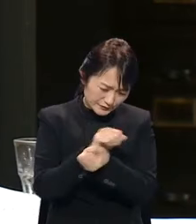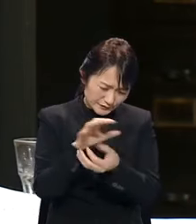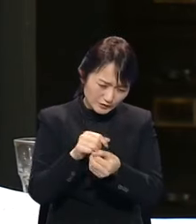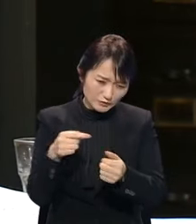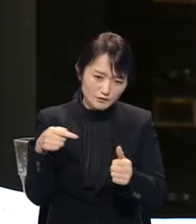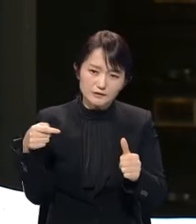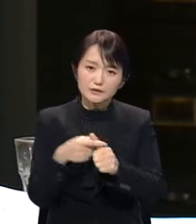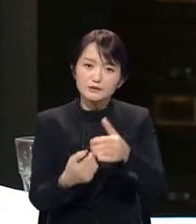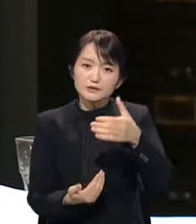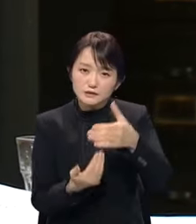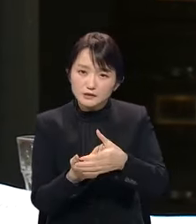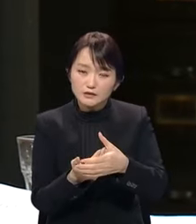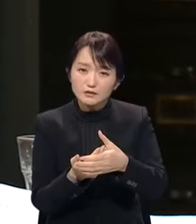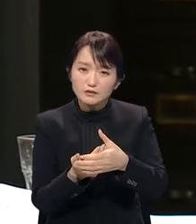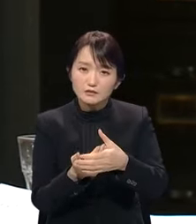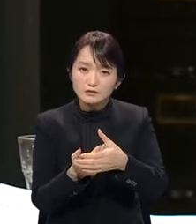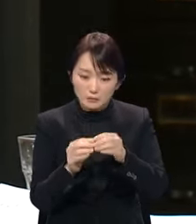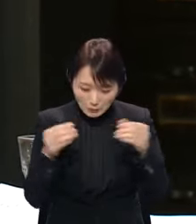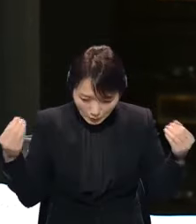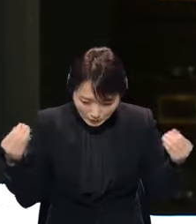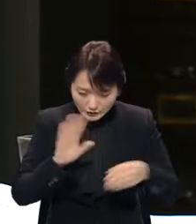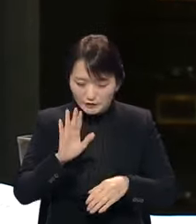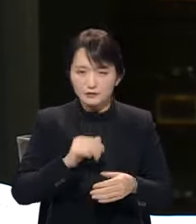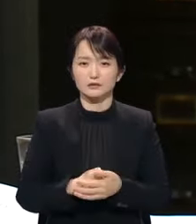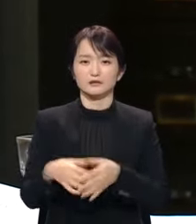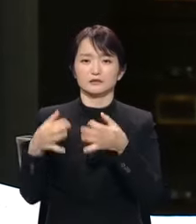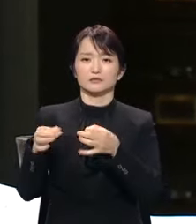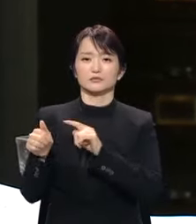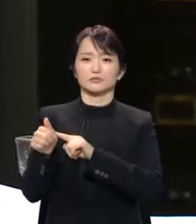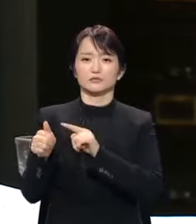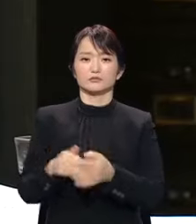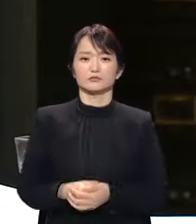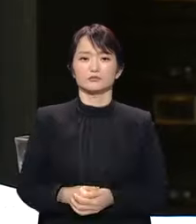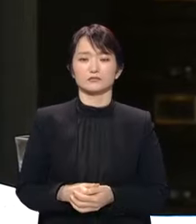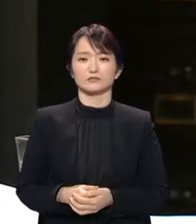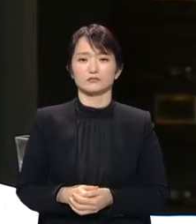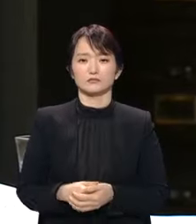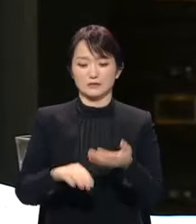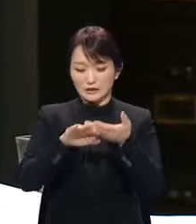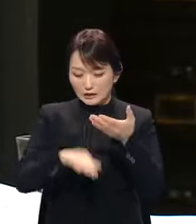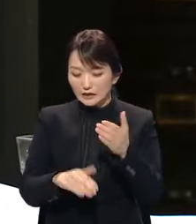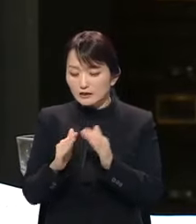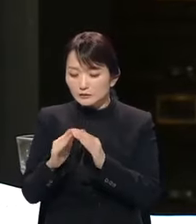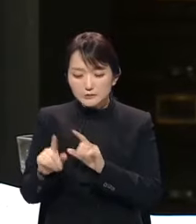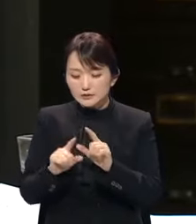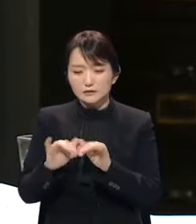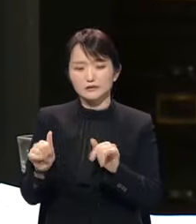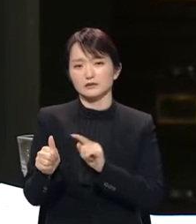됐지만 그것도 아니었어요. 정작 이 김모라는 자는요, 그 집에 사는 놈도 아니었어요.